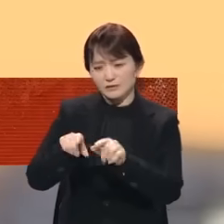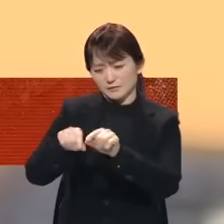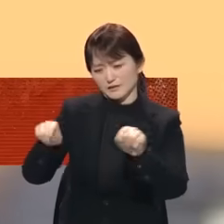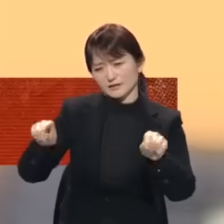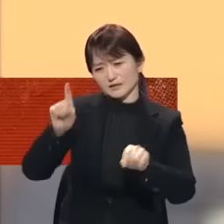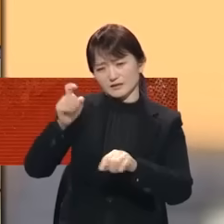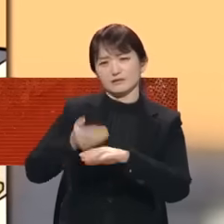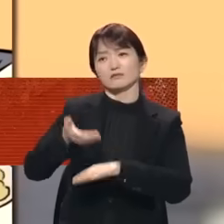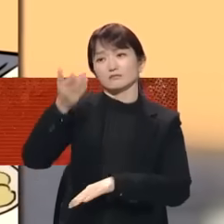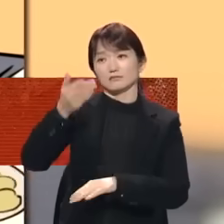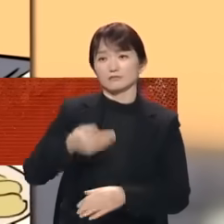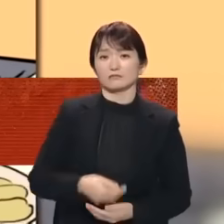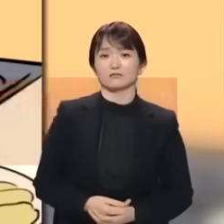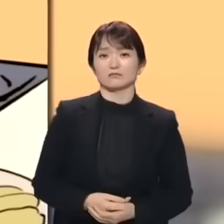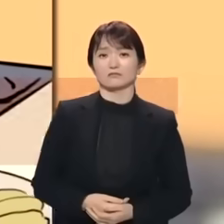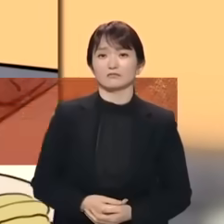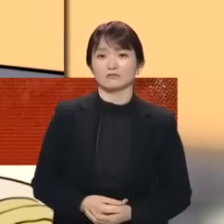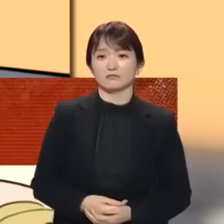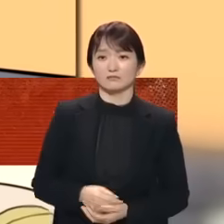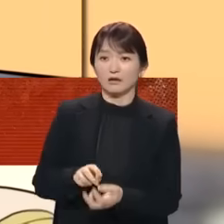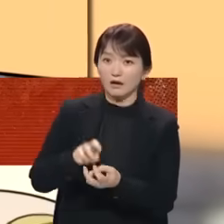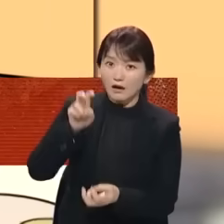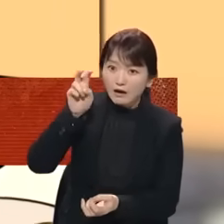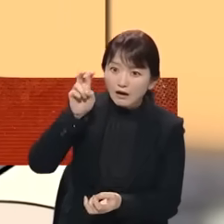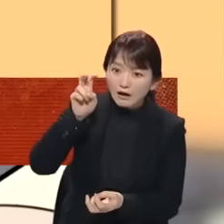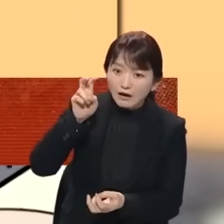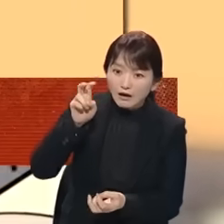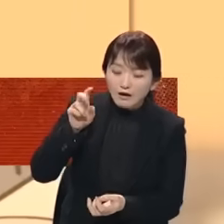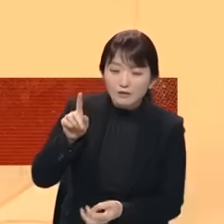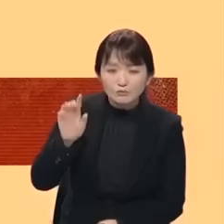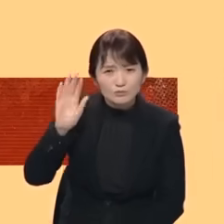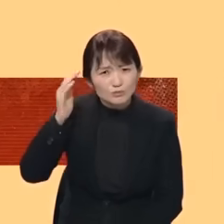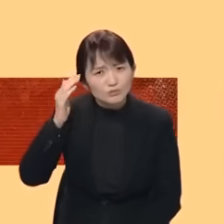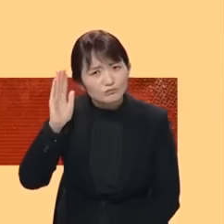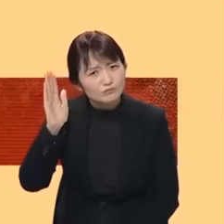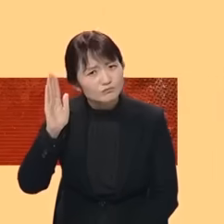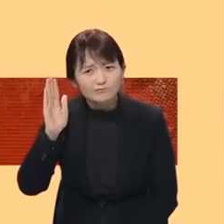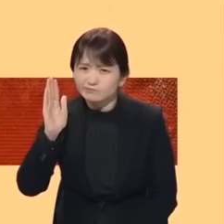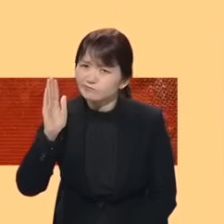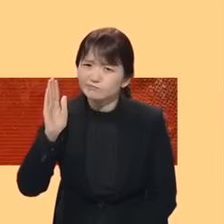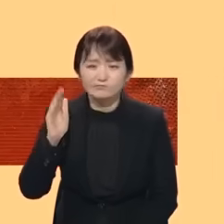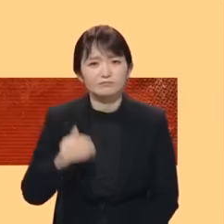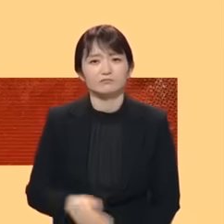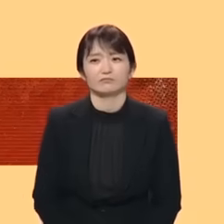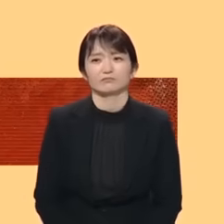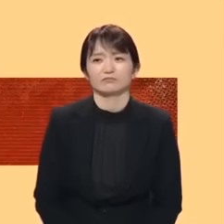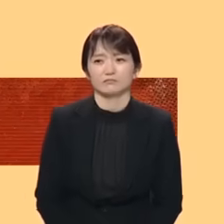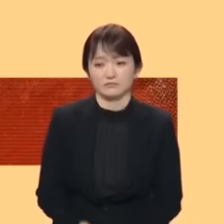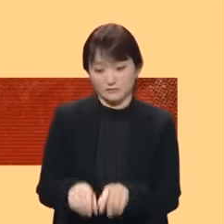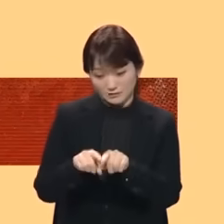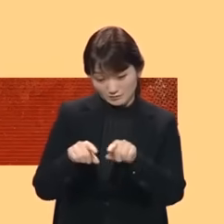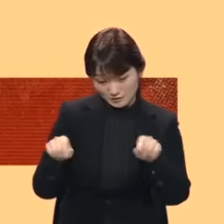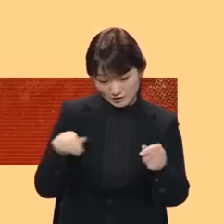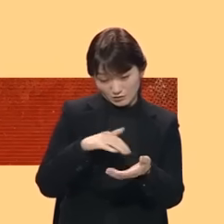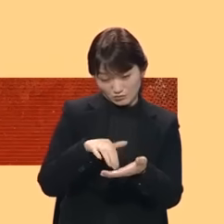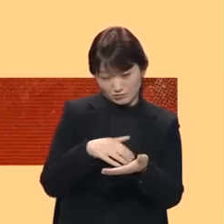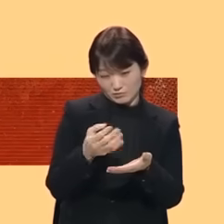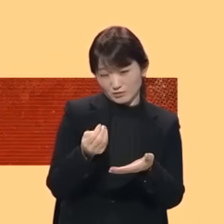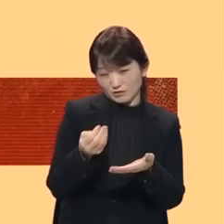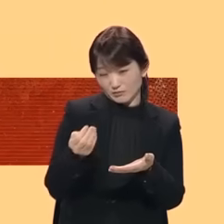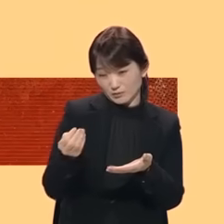된다라고 하네요 저 경악을 급지 못할 정도 수준인데 이게 요즘 얘긴가요 그리고이 반찬 가지수를